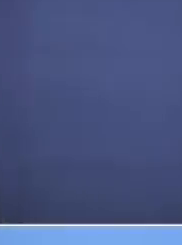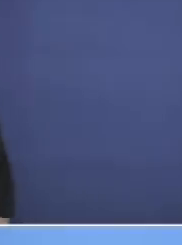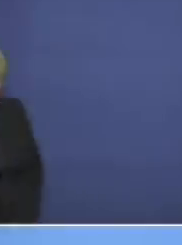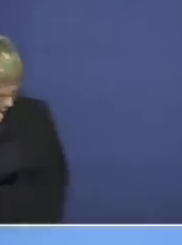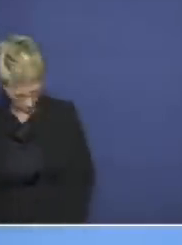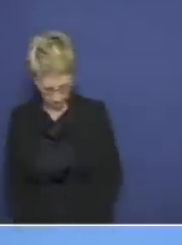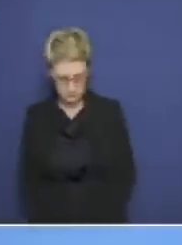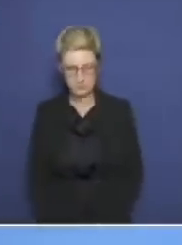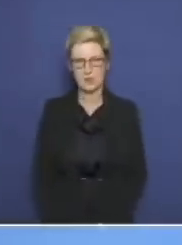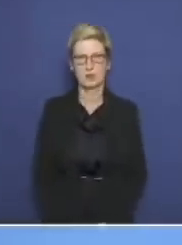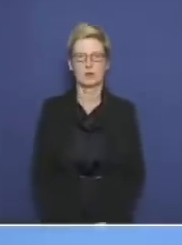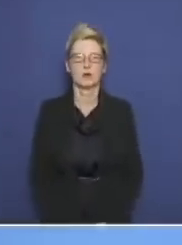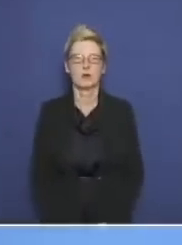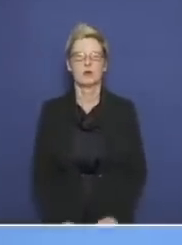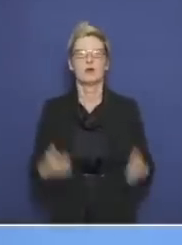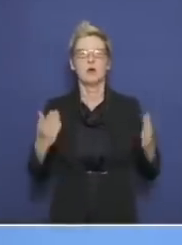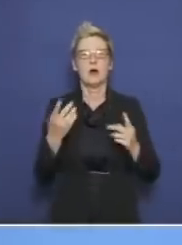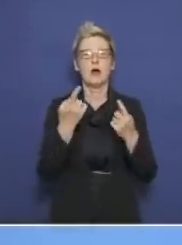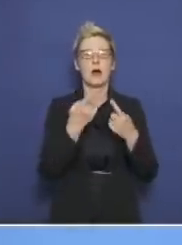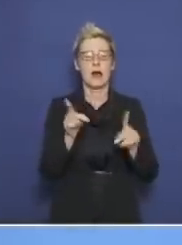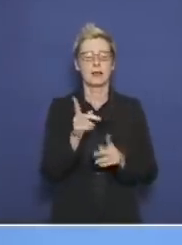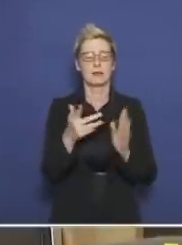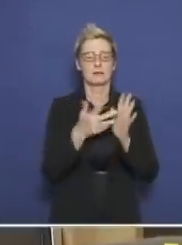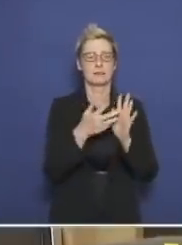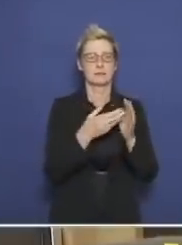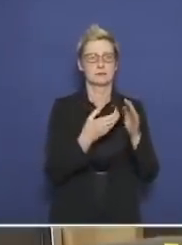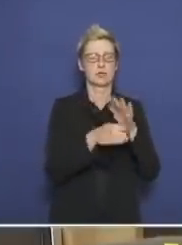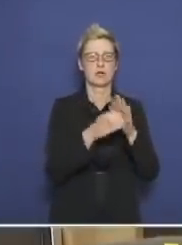pauschal zu sagen, alle Teststellenanbieter, also